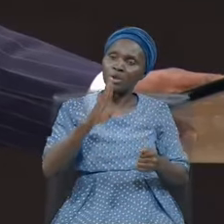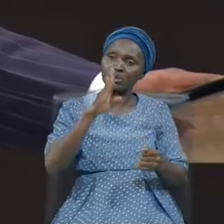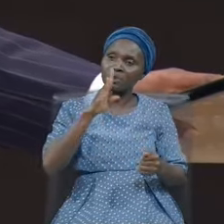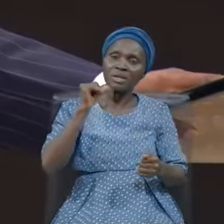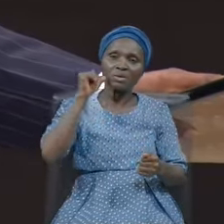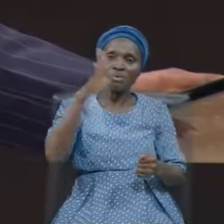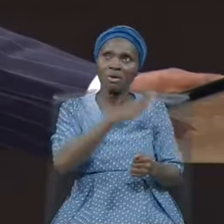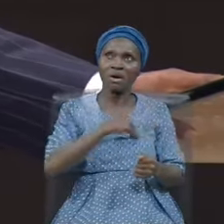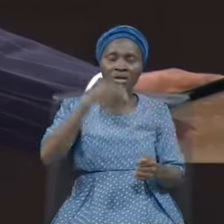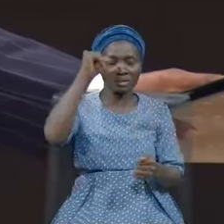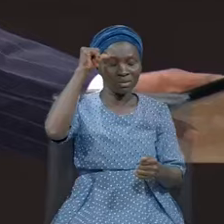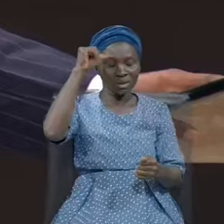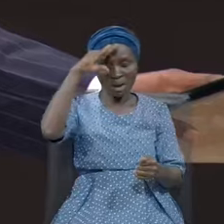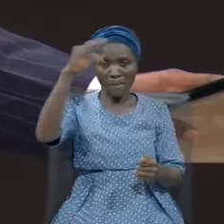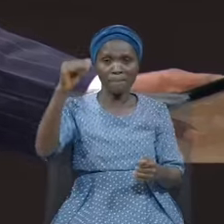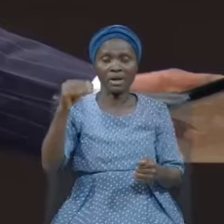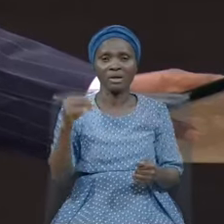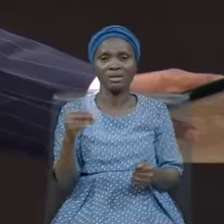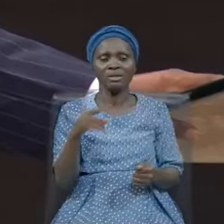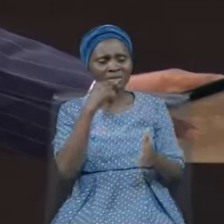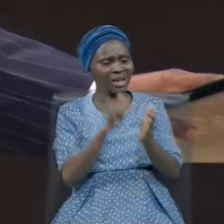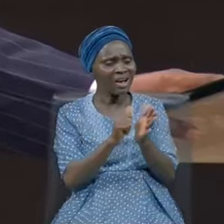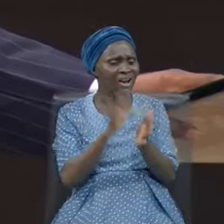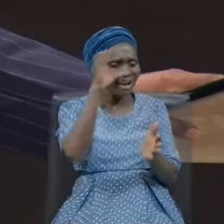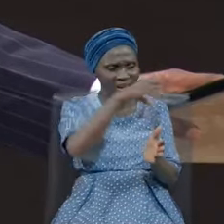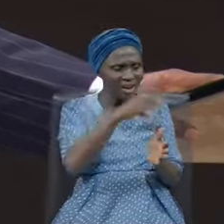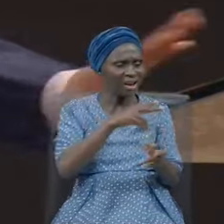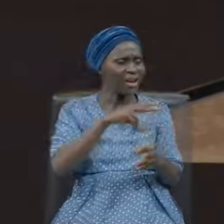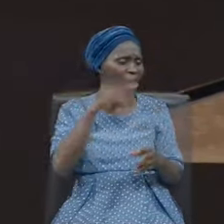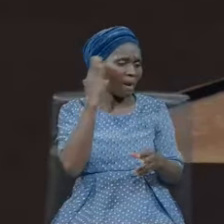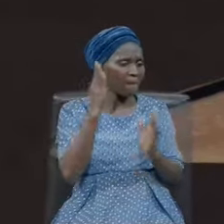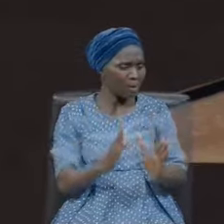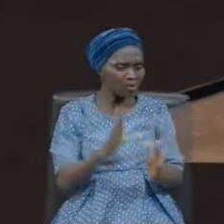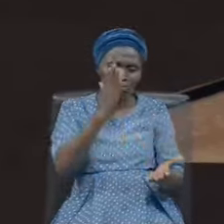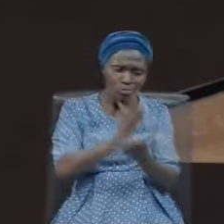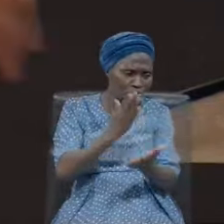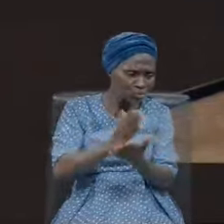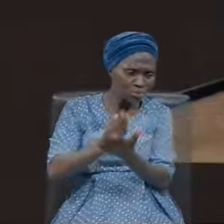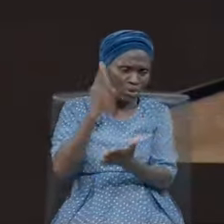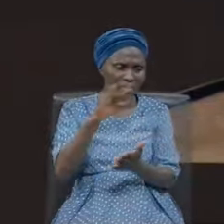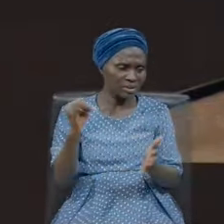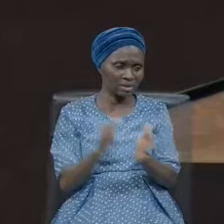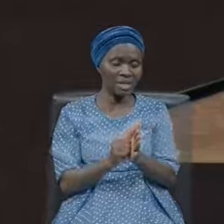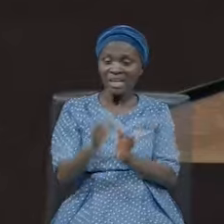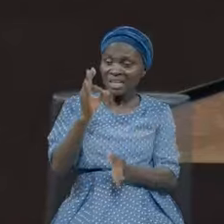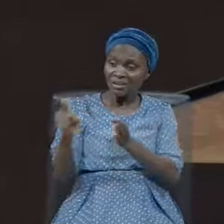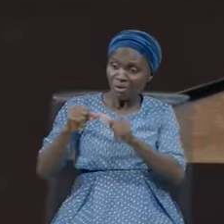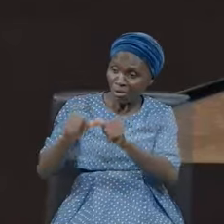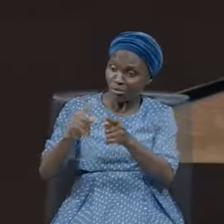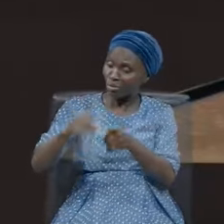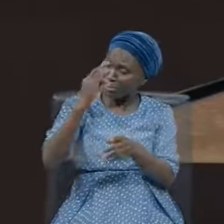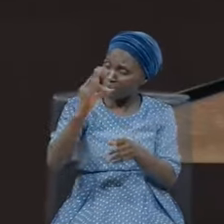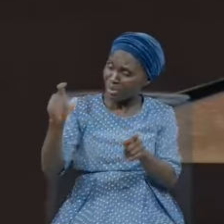étranger. Pasteur, cesse de prêcher cela. Parce que maintenant, si vous continuez de prêcher